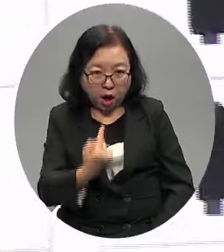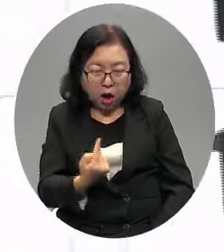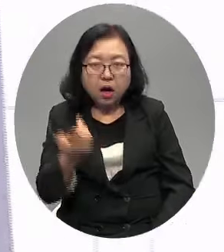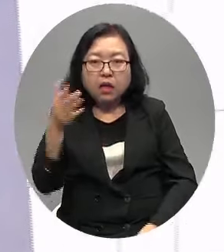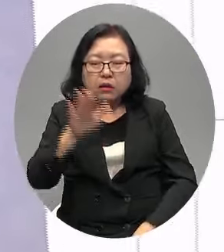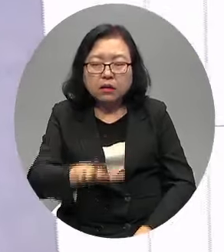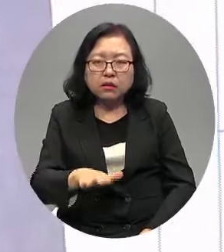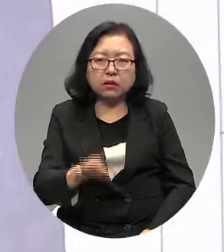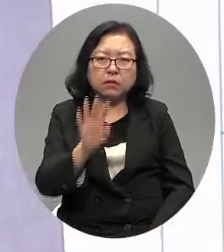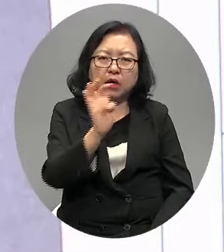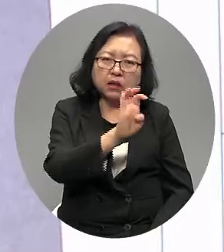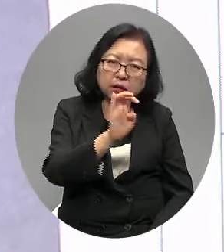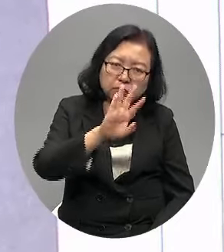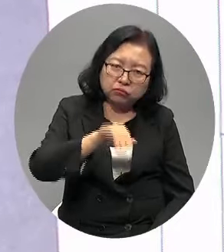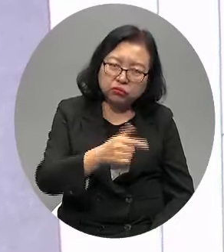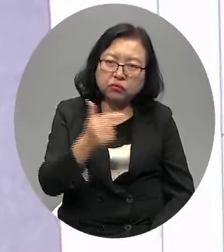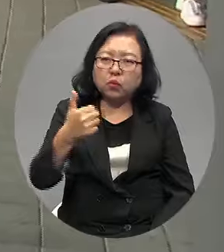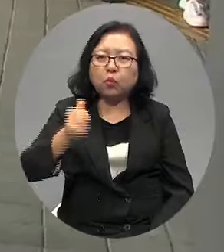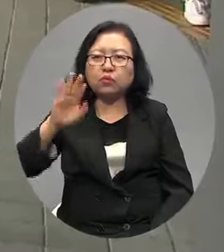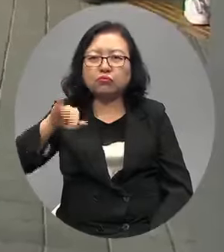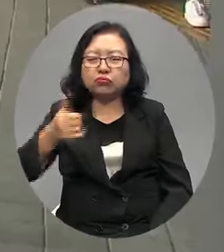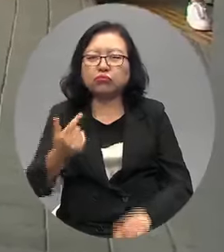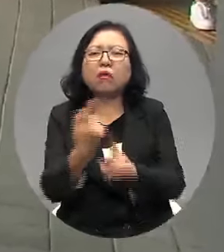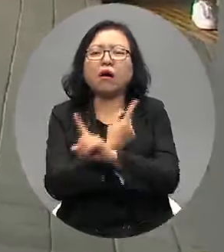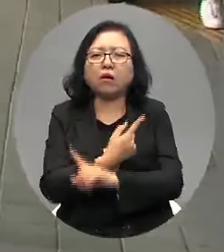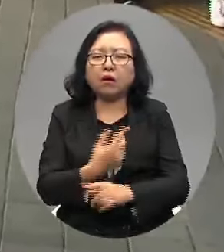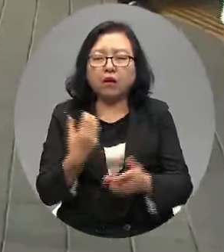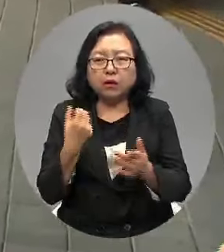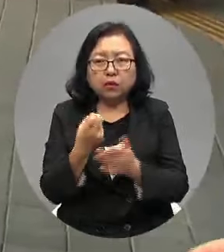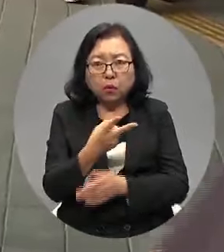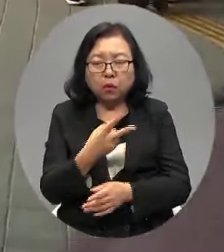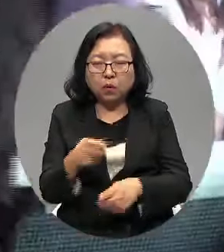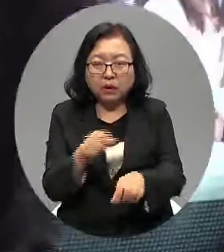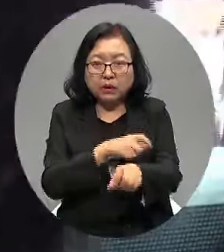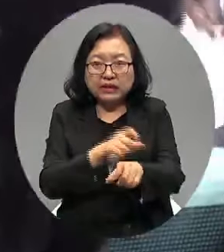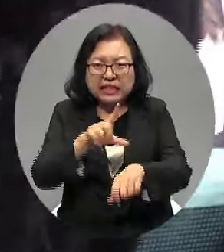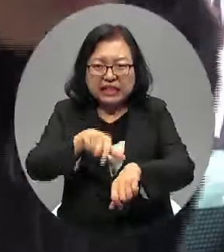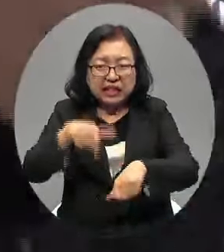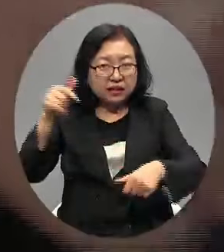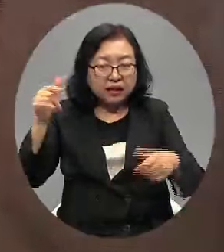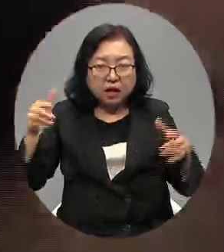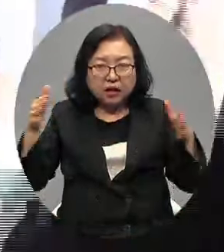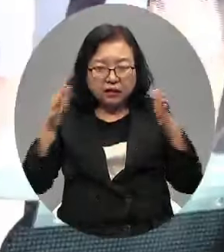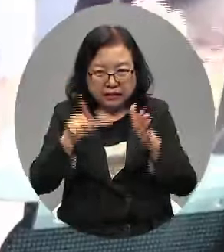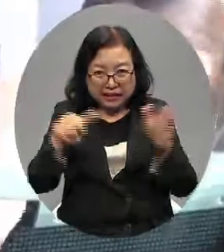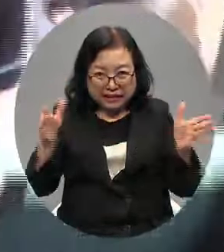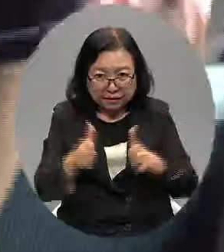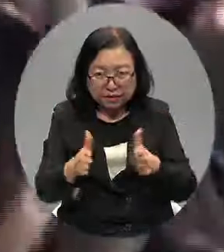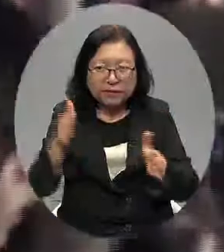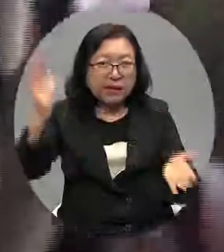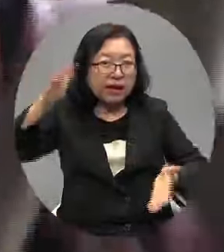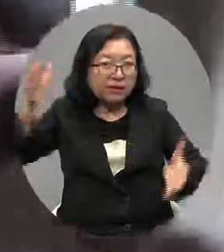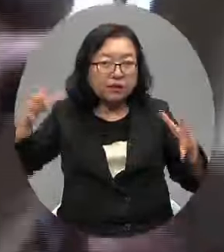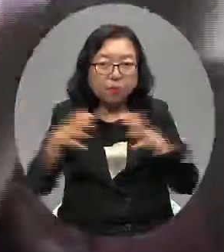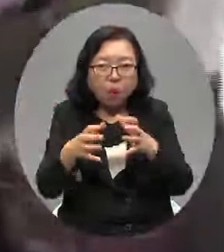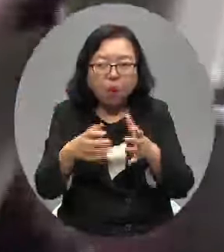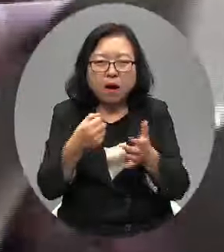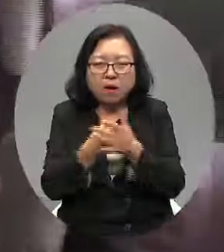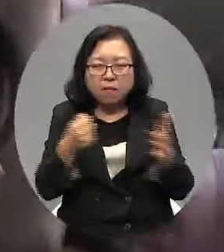간격이 4, 50분으로 벌어졌습니다. 이후 특정 시간대 학생들이 몰리면서 콩나물시루 같은 버스가